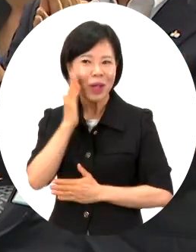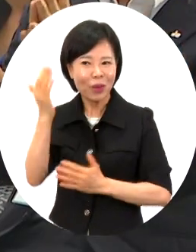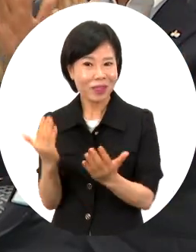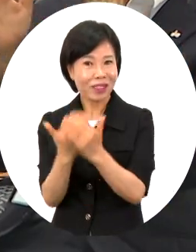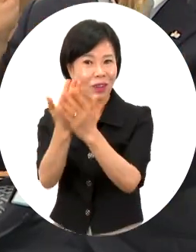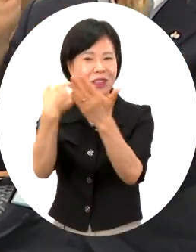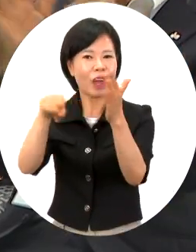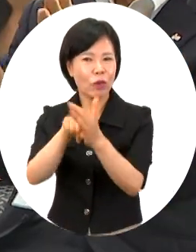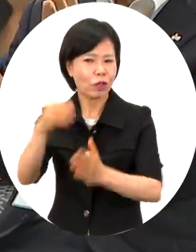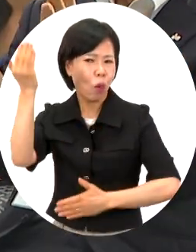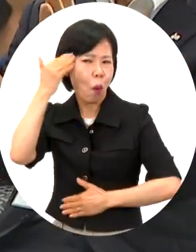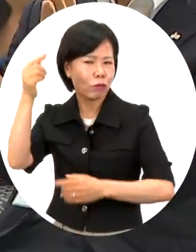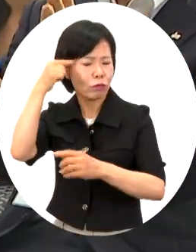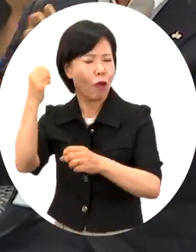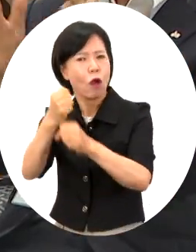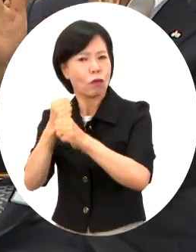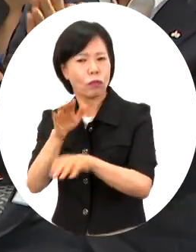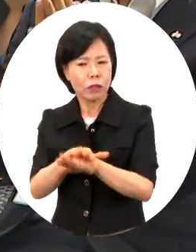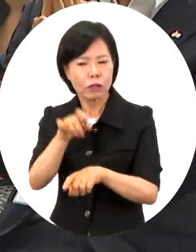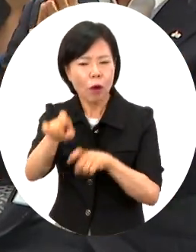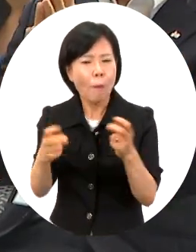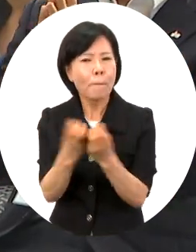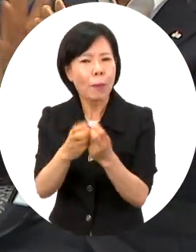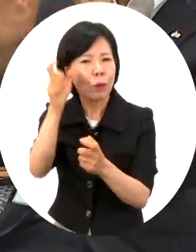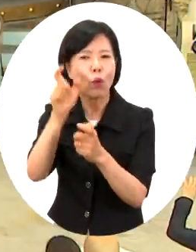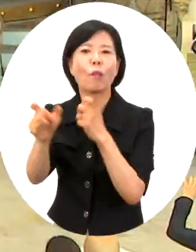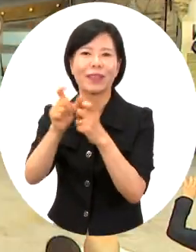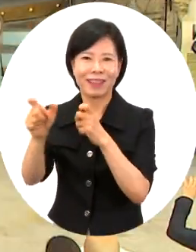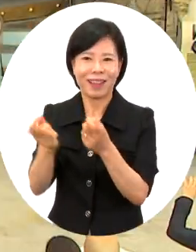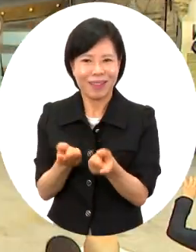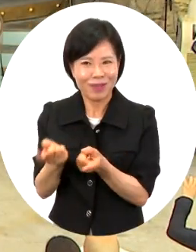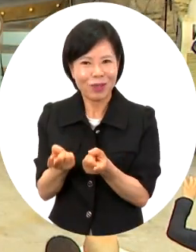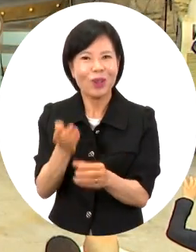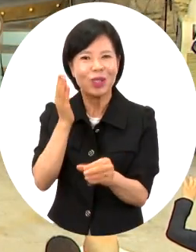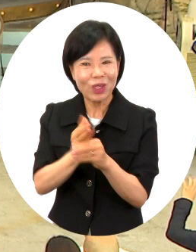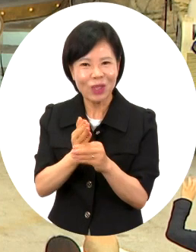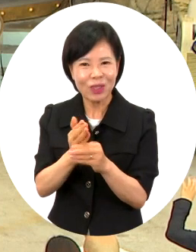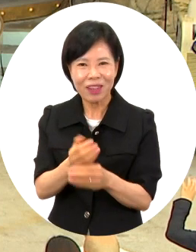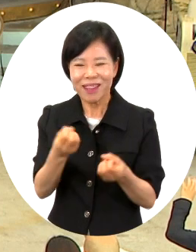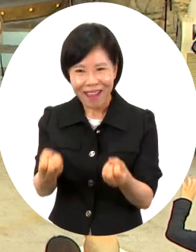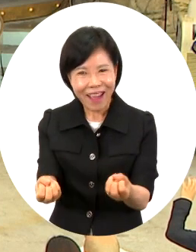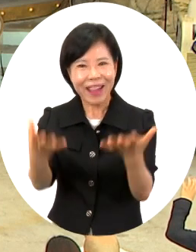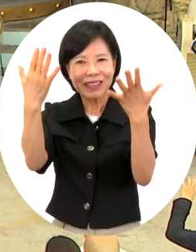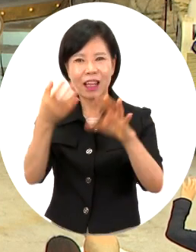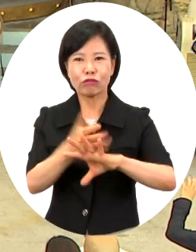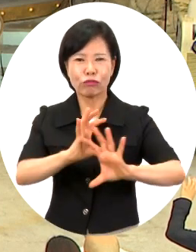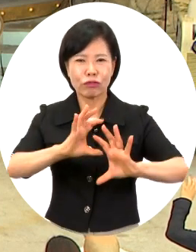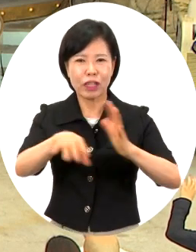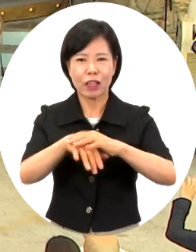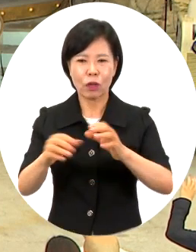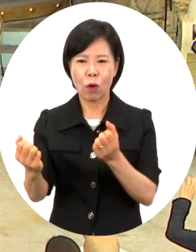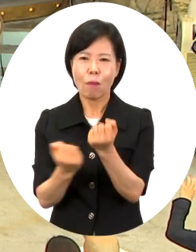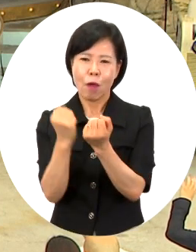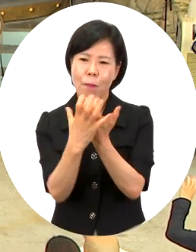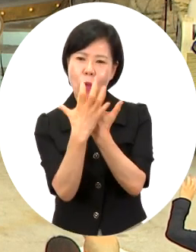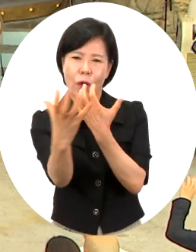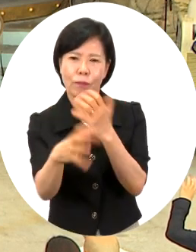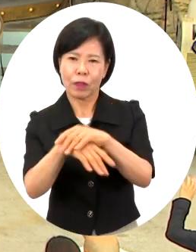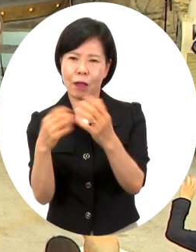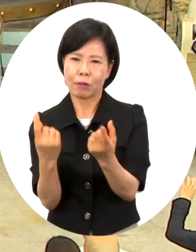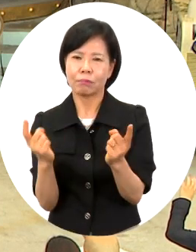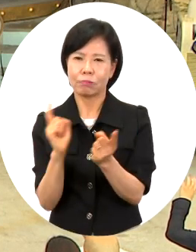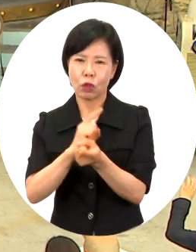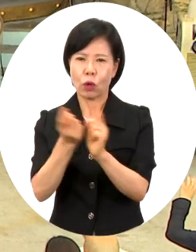탄소 중립 녹색 성장을 위한 학술 연구와 실천 방안 등을 모색할 예정인데요. 주요 행사와 국제 포럼의 상호